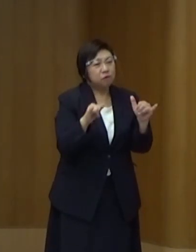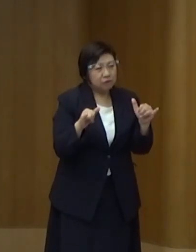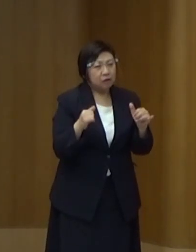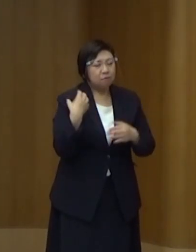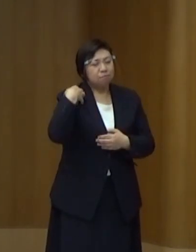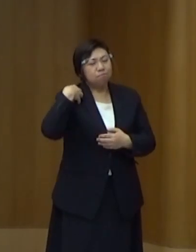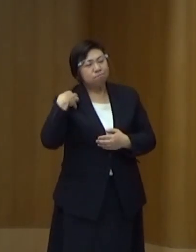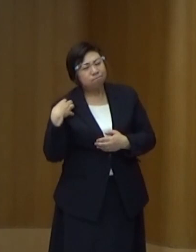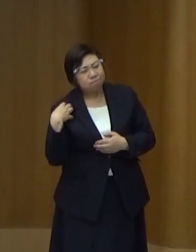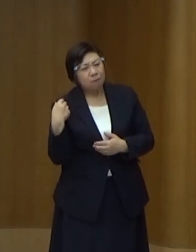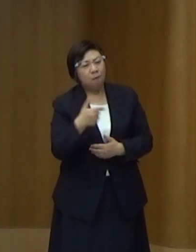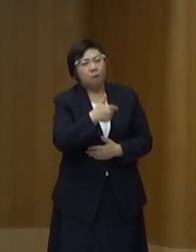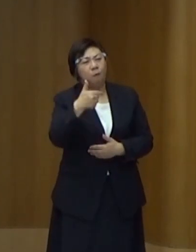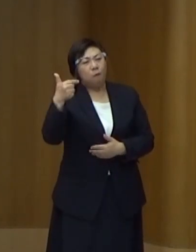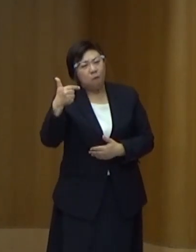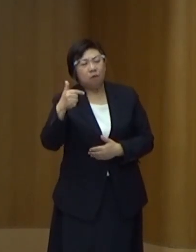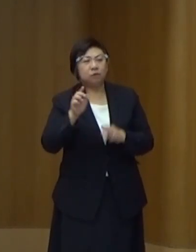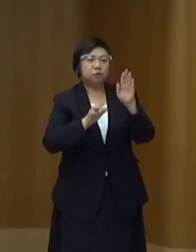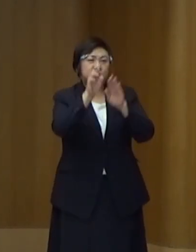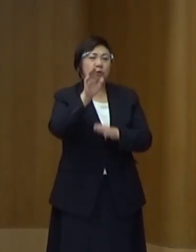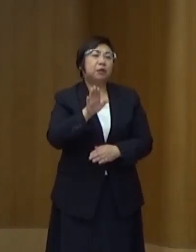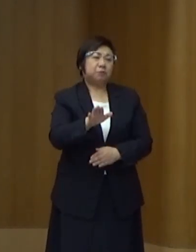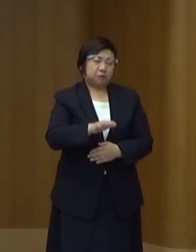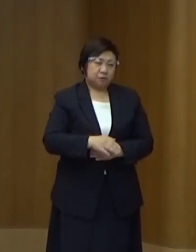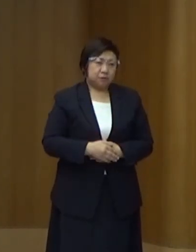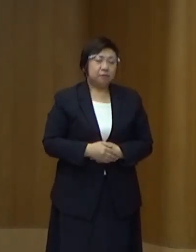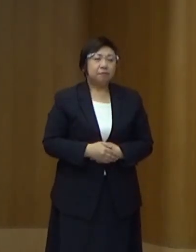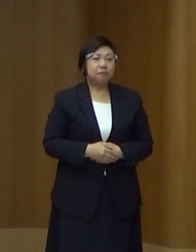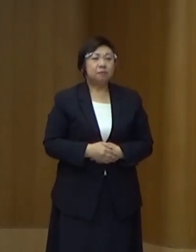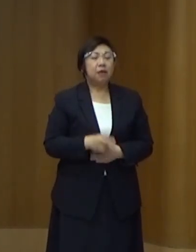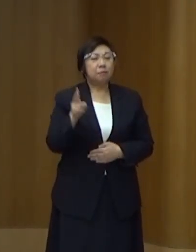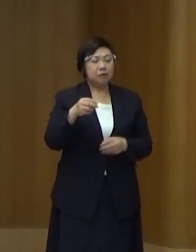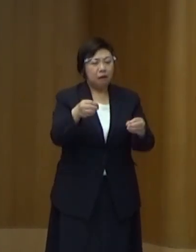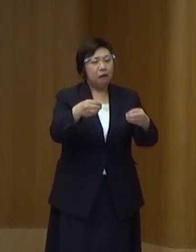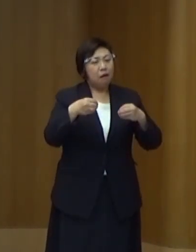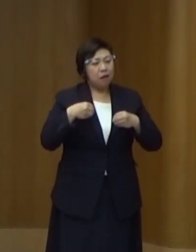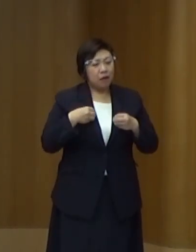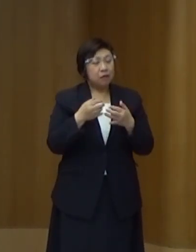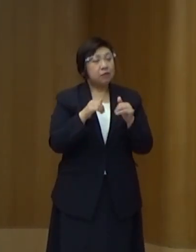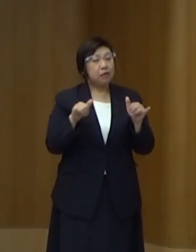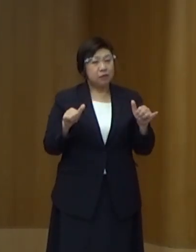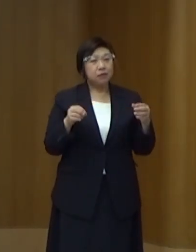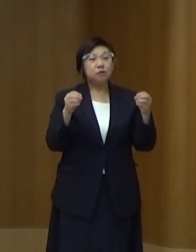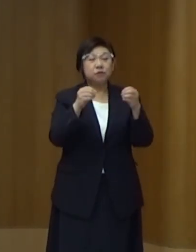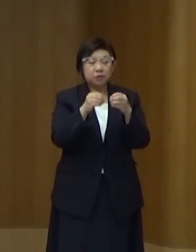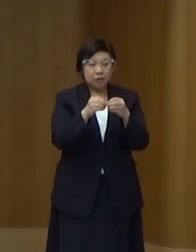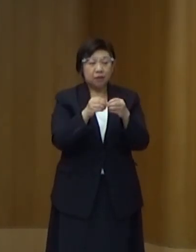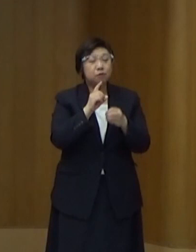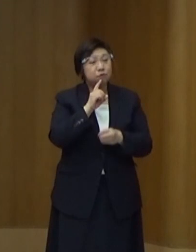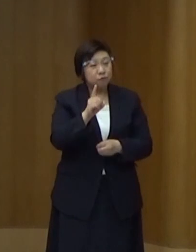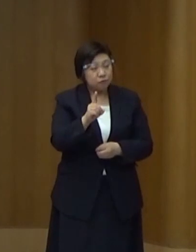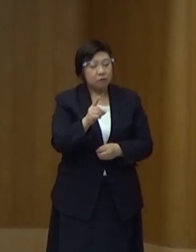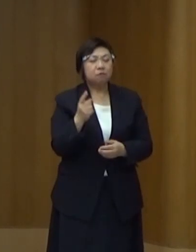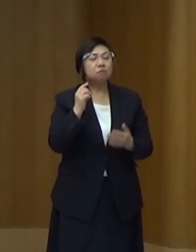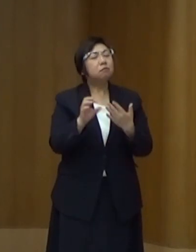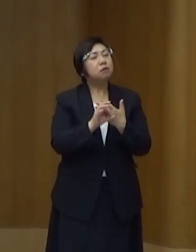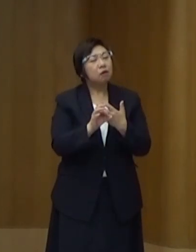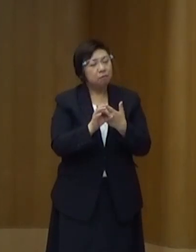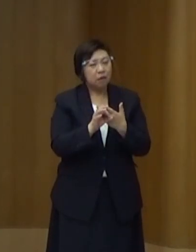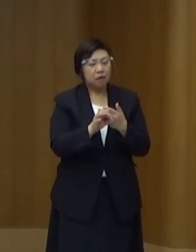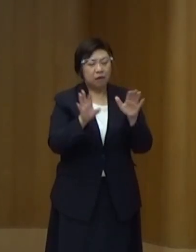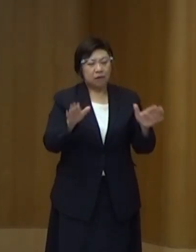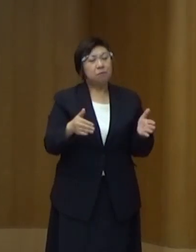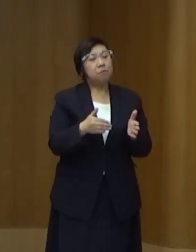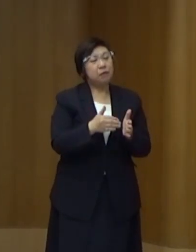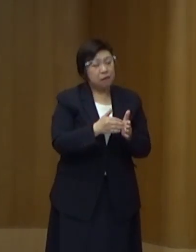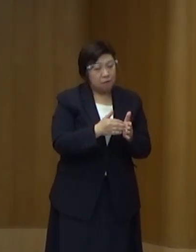するということになります。またその感染をされた方についても、例えば既存の